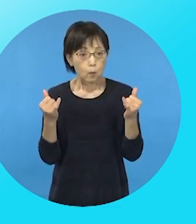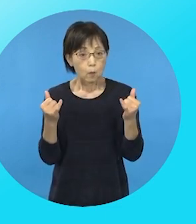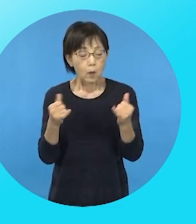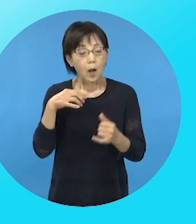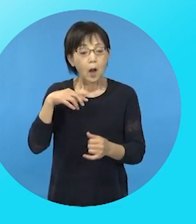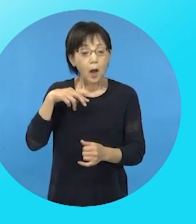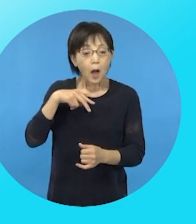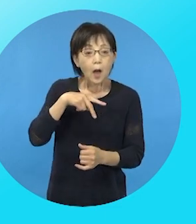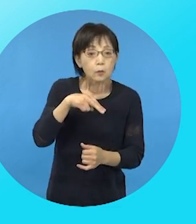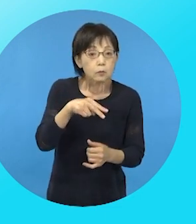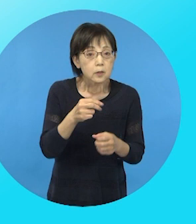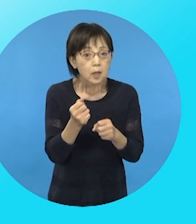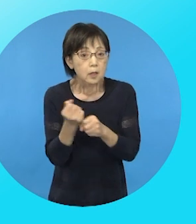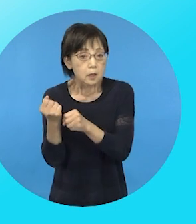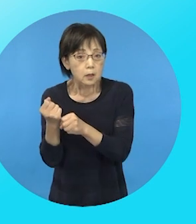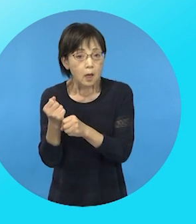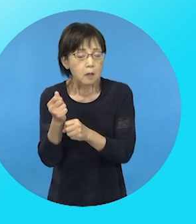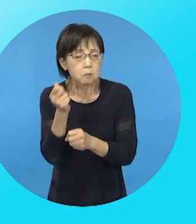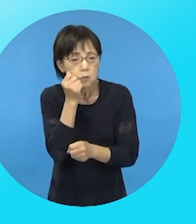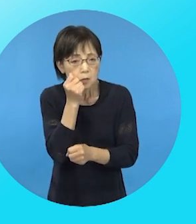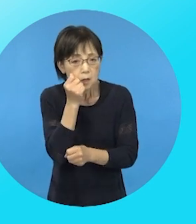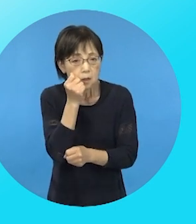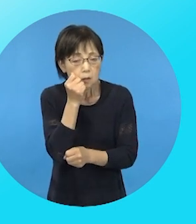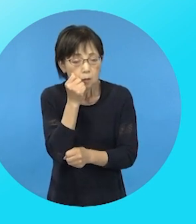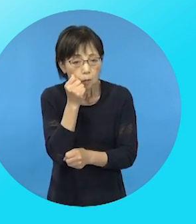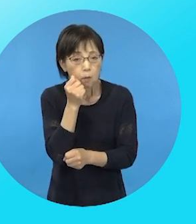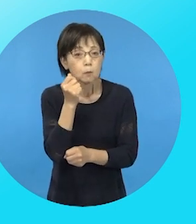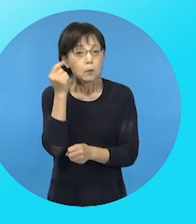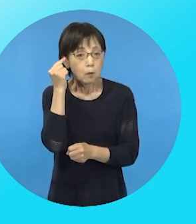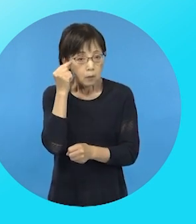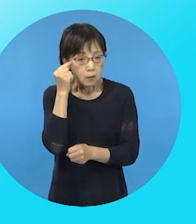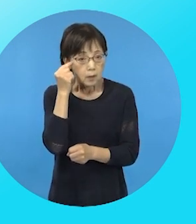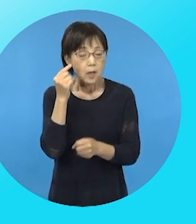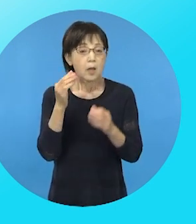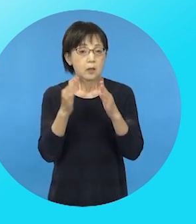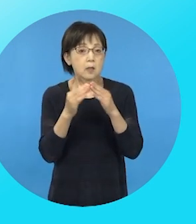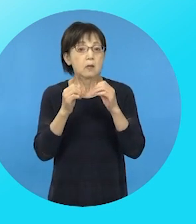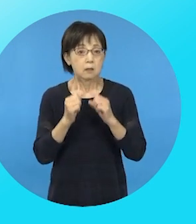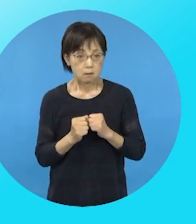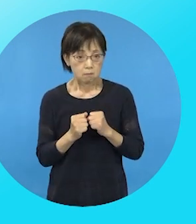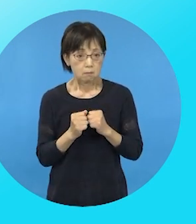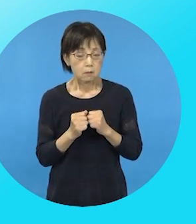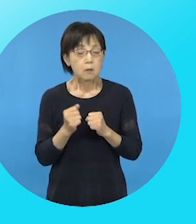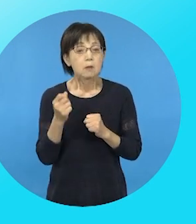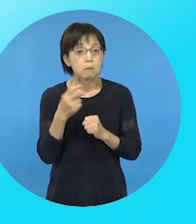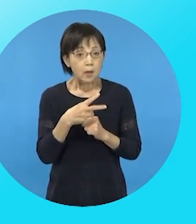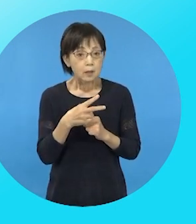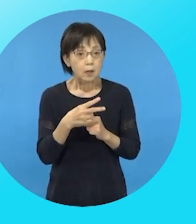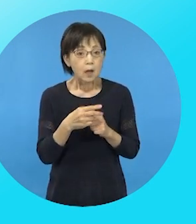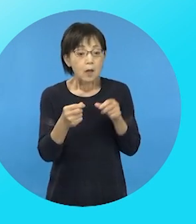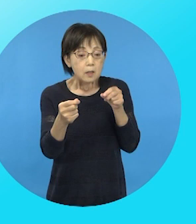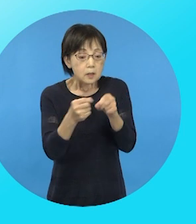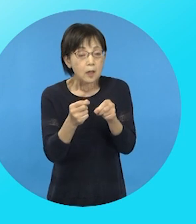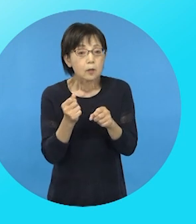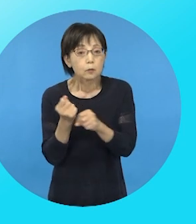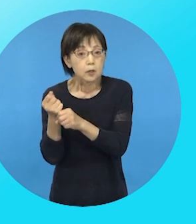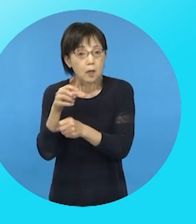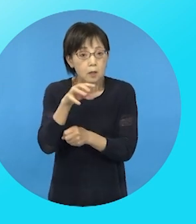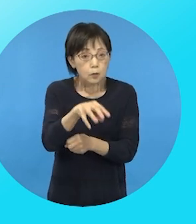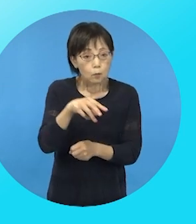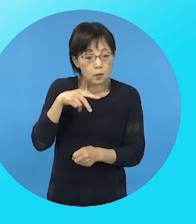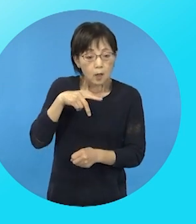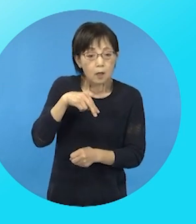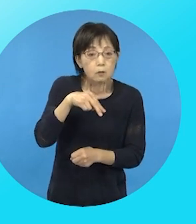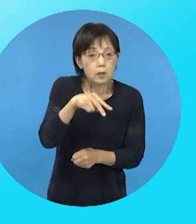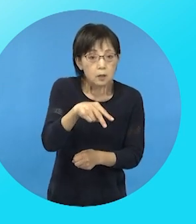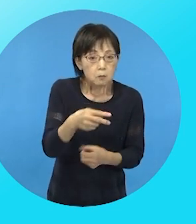歩による移動は困難と感じて避難を諦めたり、中には近くの避難所までは避難したけ